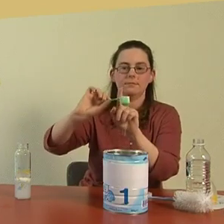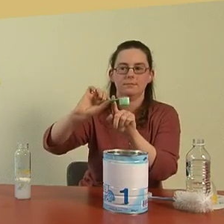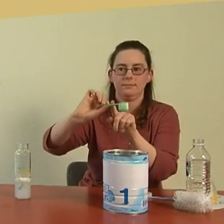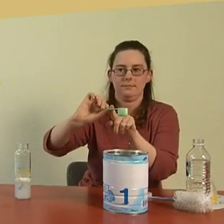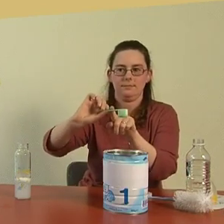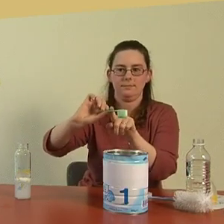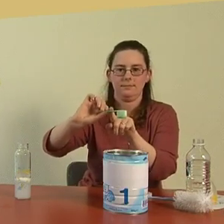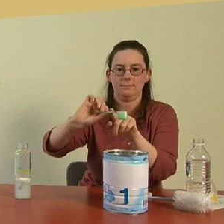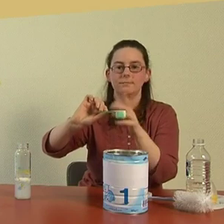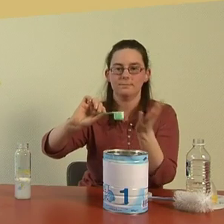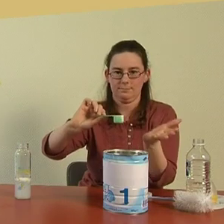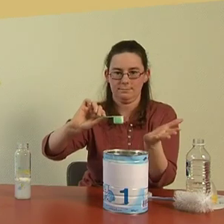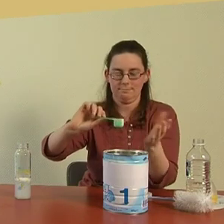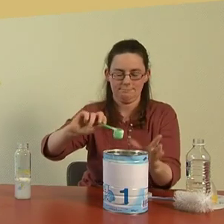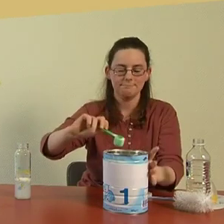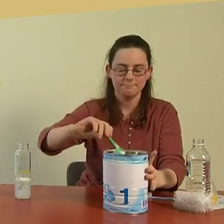cuillère.